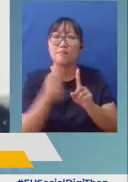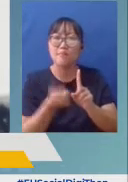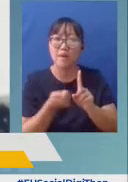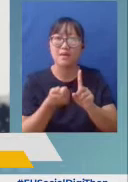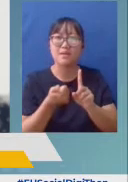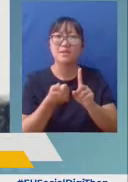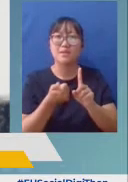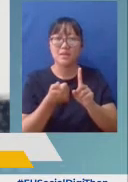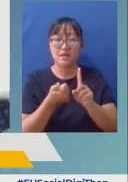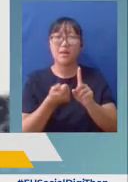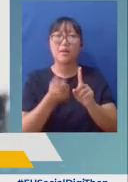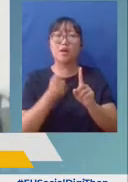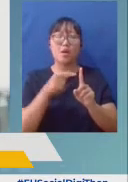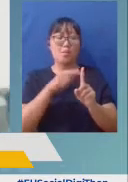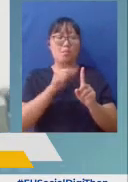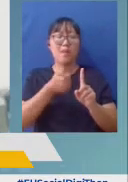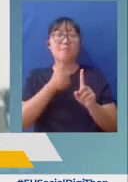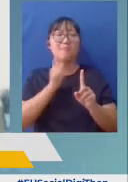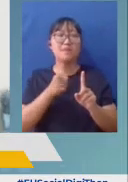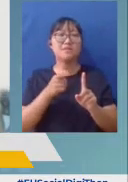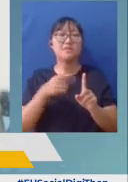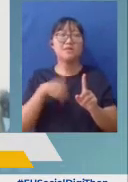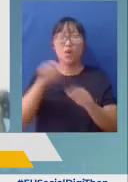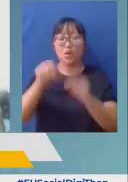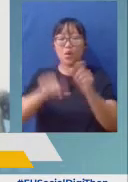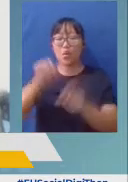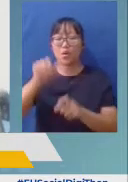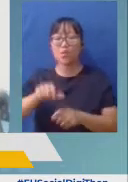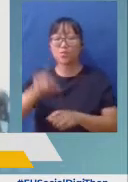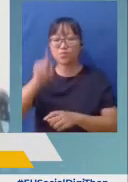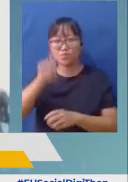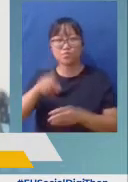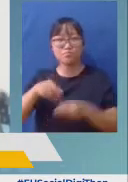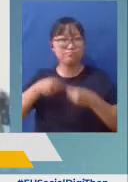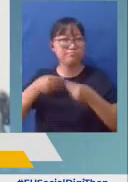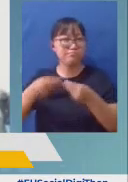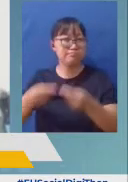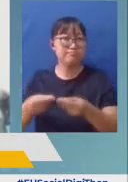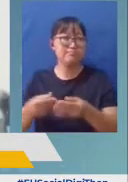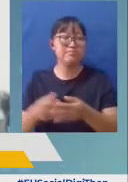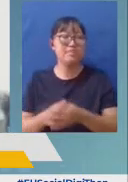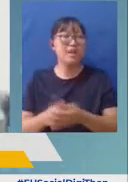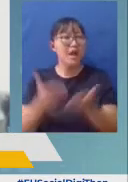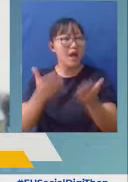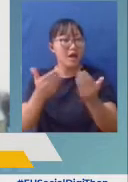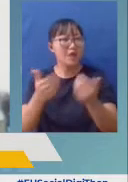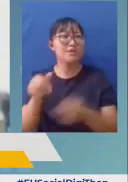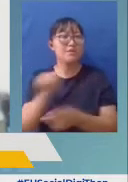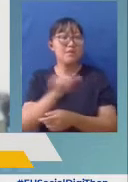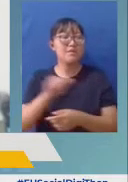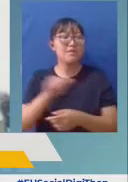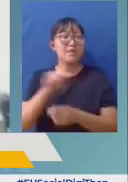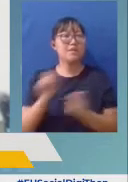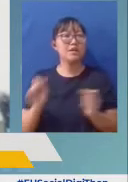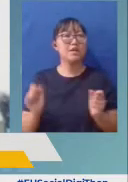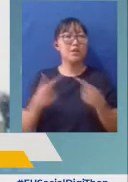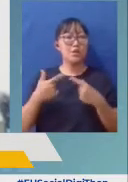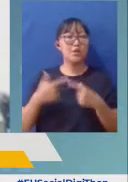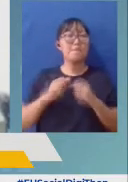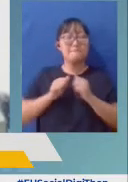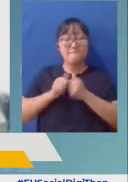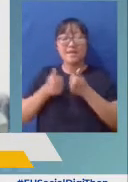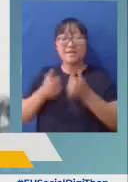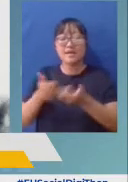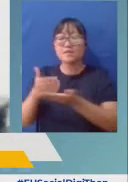gitu. Itu sih, Mbak. Jadi ayo kita sama-sama hidup dengan kebaikan-kebaikan, insya Allah kita mendukung orang lain dan kita